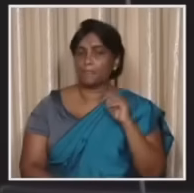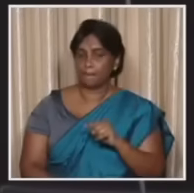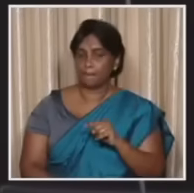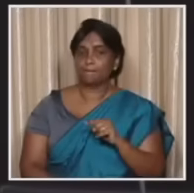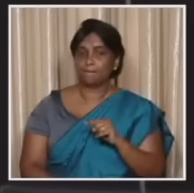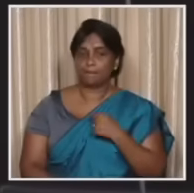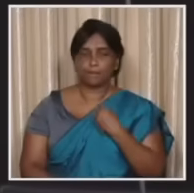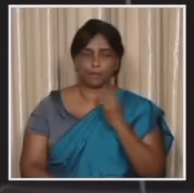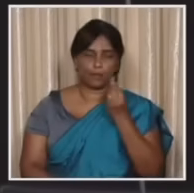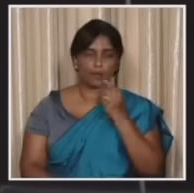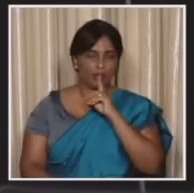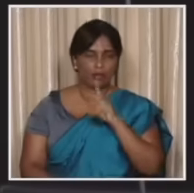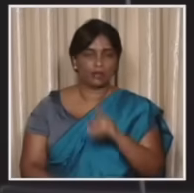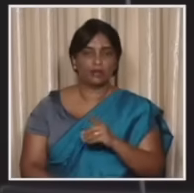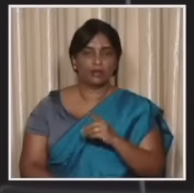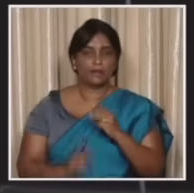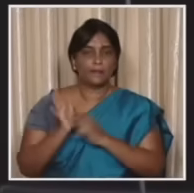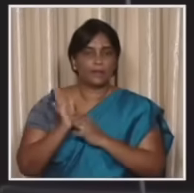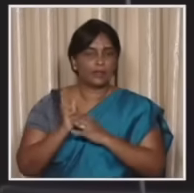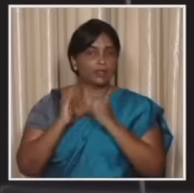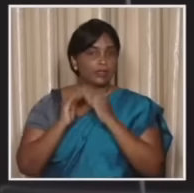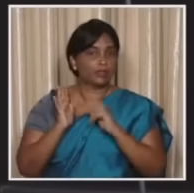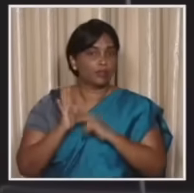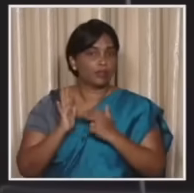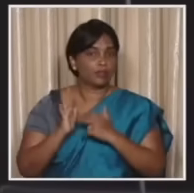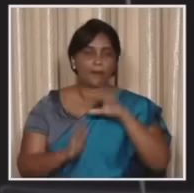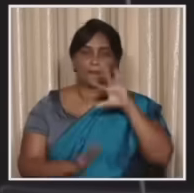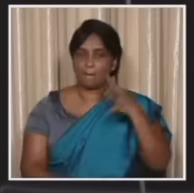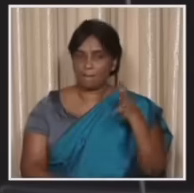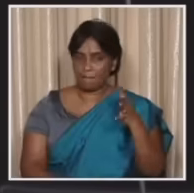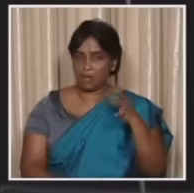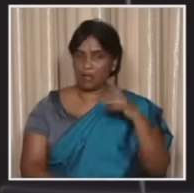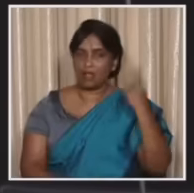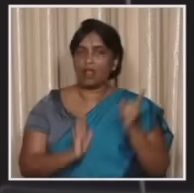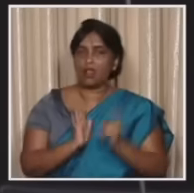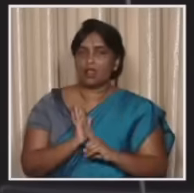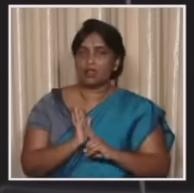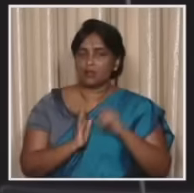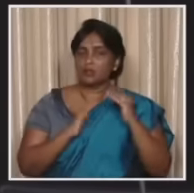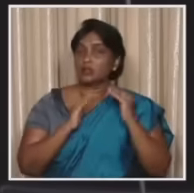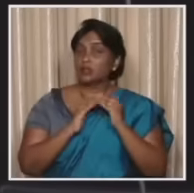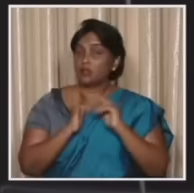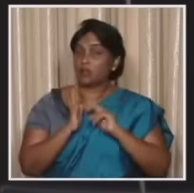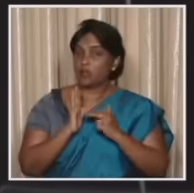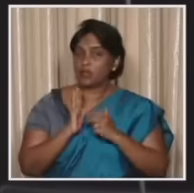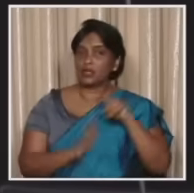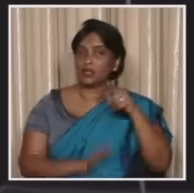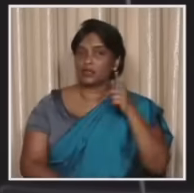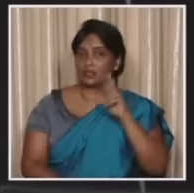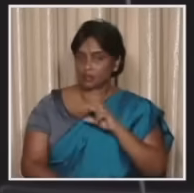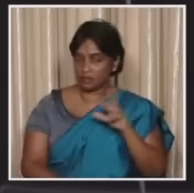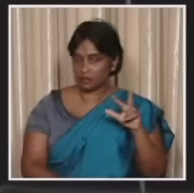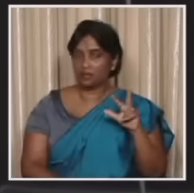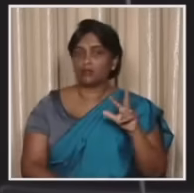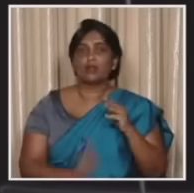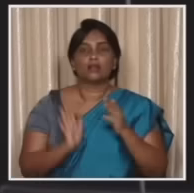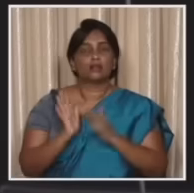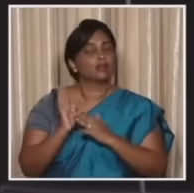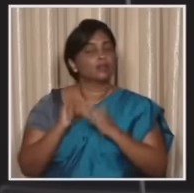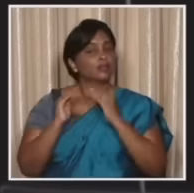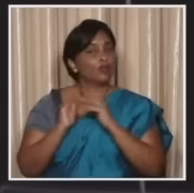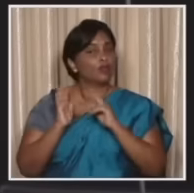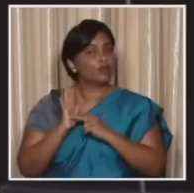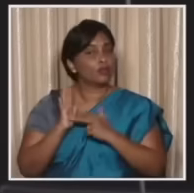මම ටිකක් කියන්නම්. මීදසෙන්පුර නිවාස ව්‍යාපෘතිය 500යි. ලක්මුතු සෙවණ නිවාස ව්‍යාපෘතිය 118යි. මෙස්සර වෙන